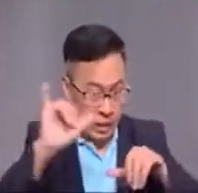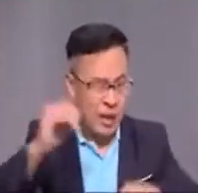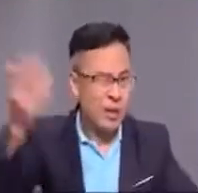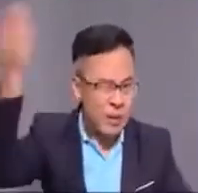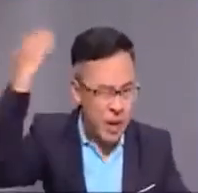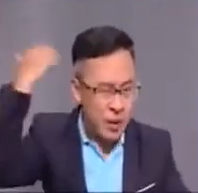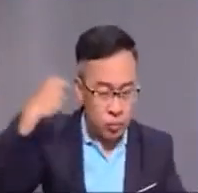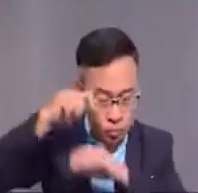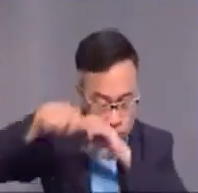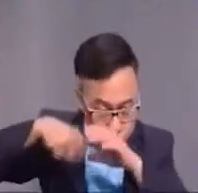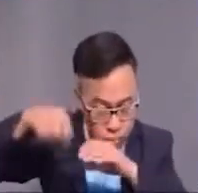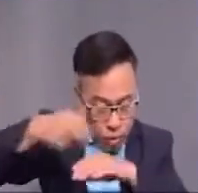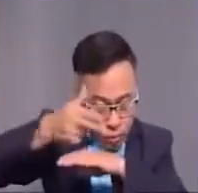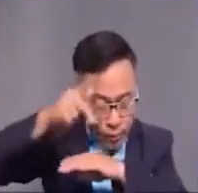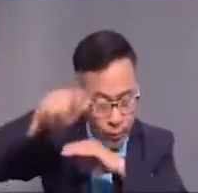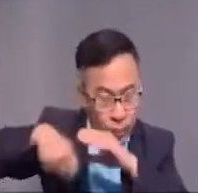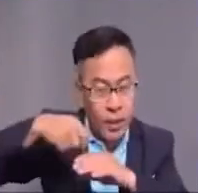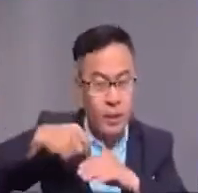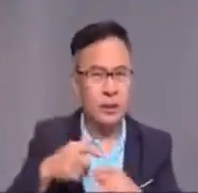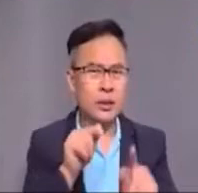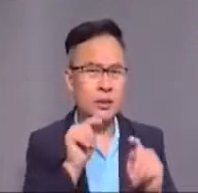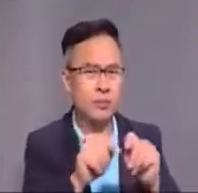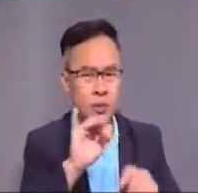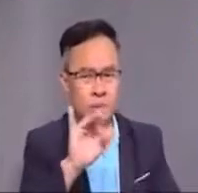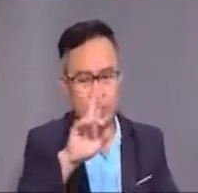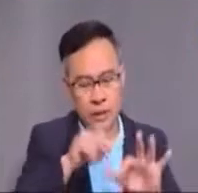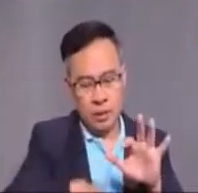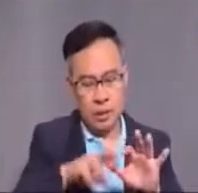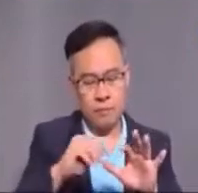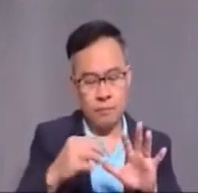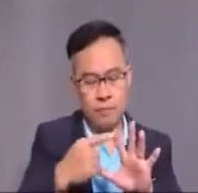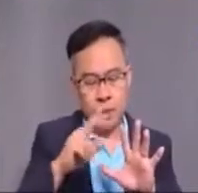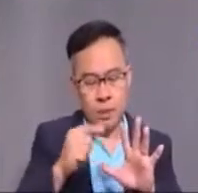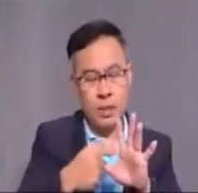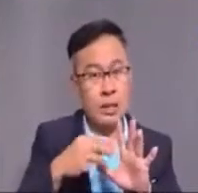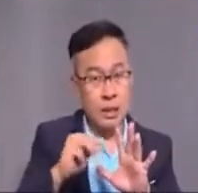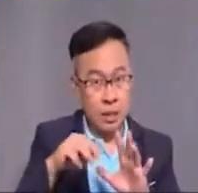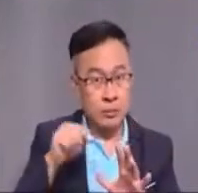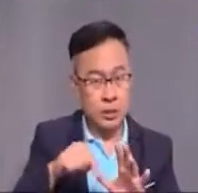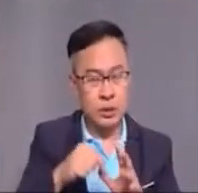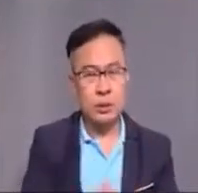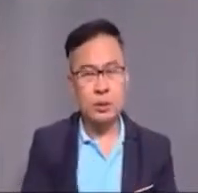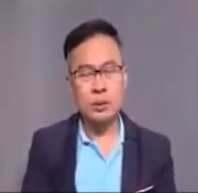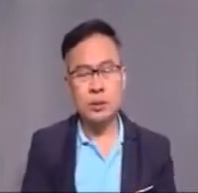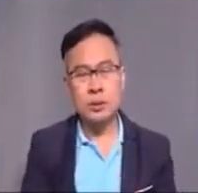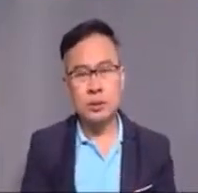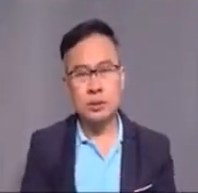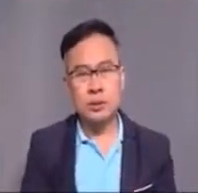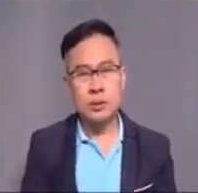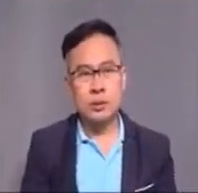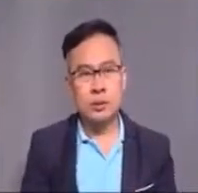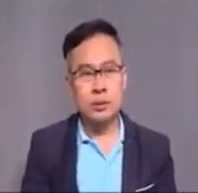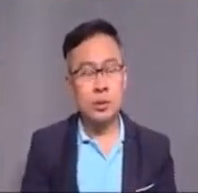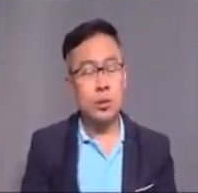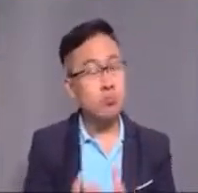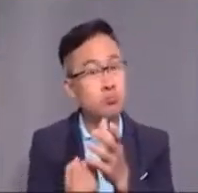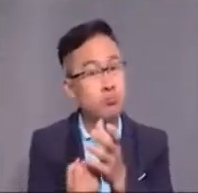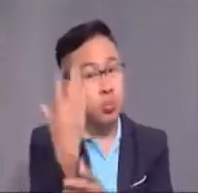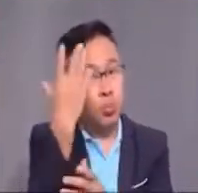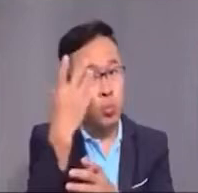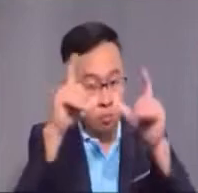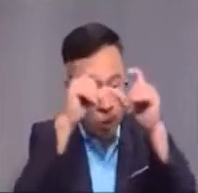นะครับเราไปที่ตำบลไร่มะขามนะฮะแม่ที่นั่นเขาเรียกชื่อว่าไร่มะขามนะครับ ปลูกมะขามเ